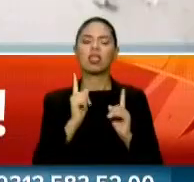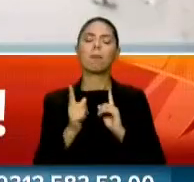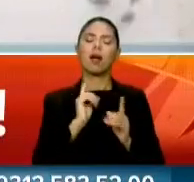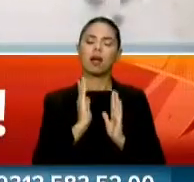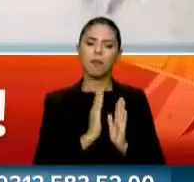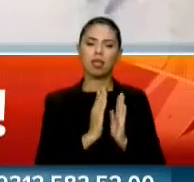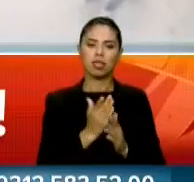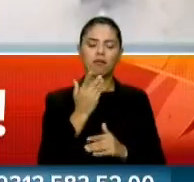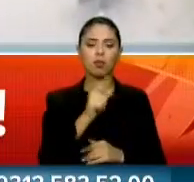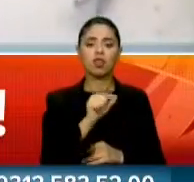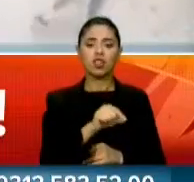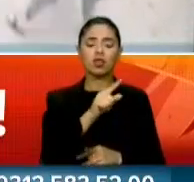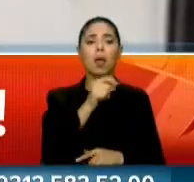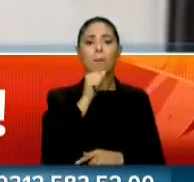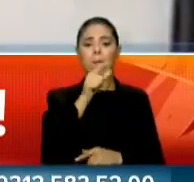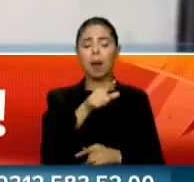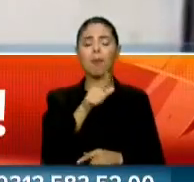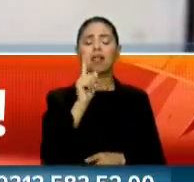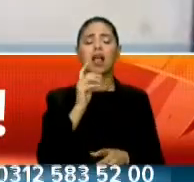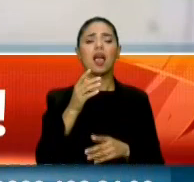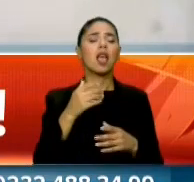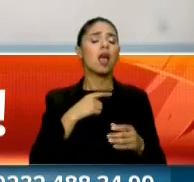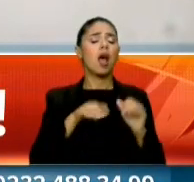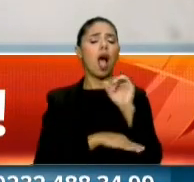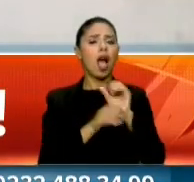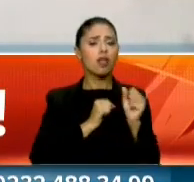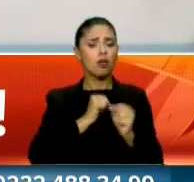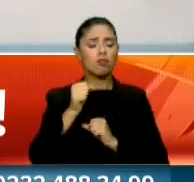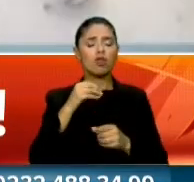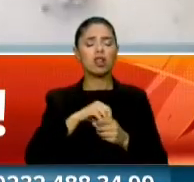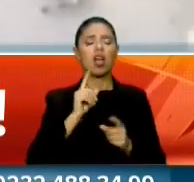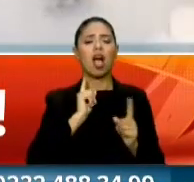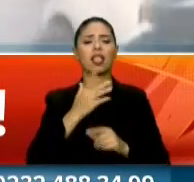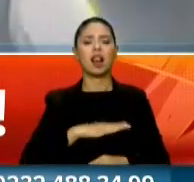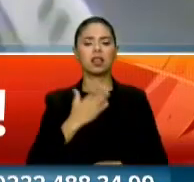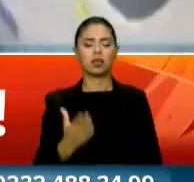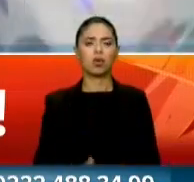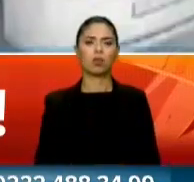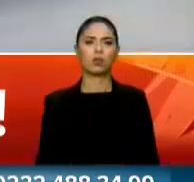ediyor. Baba Kemal Mercan, yaşam mücadelesi veren kızı için adalet istiyor.